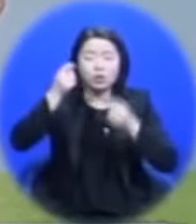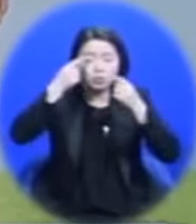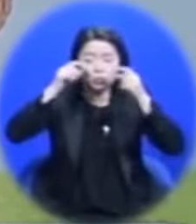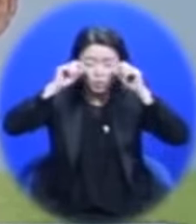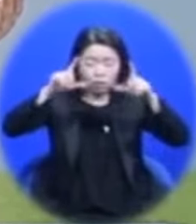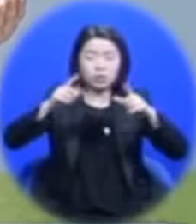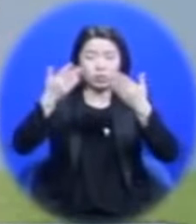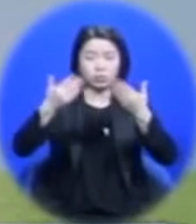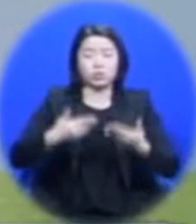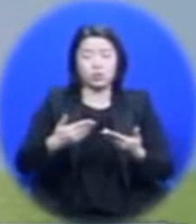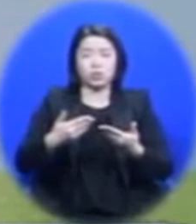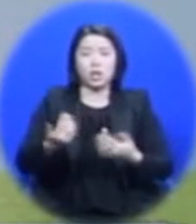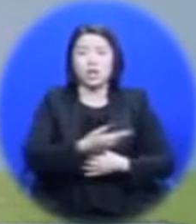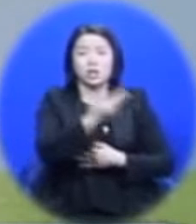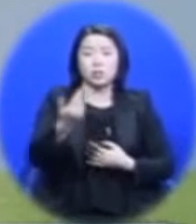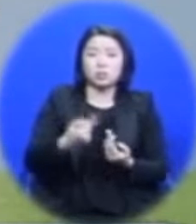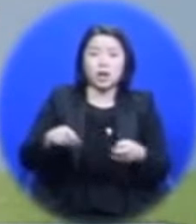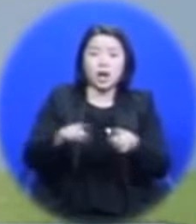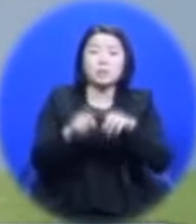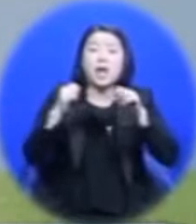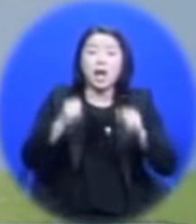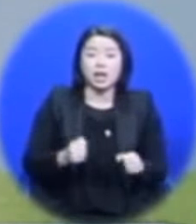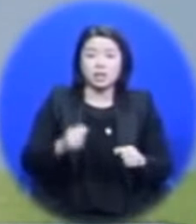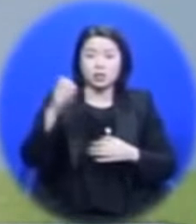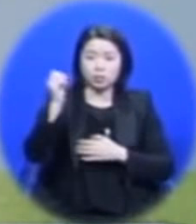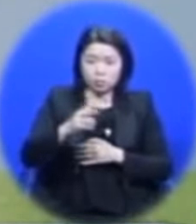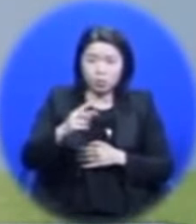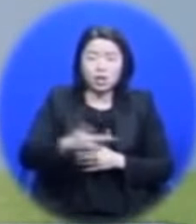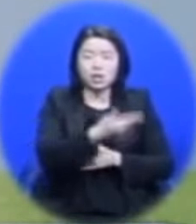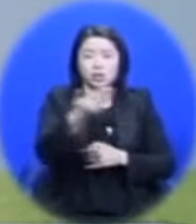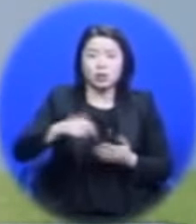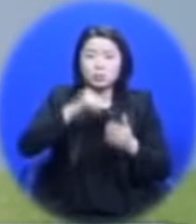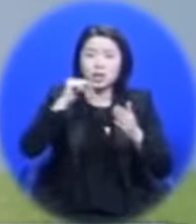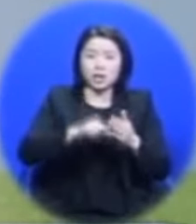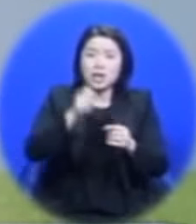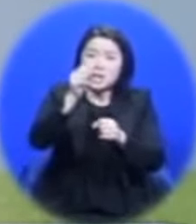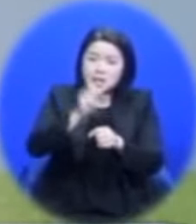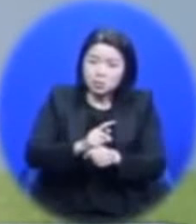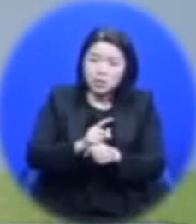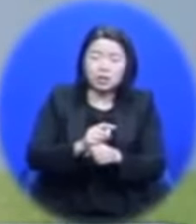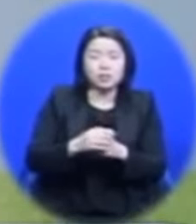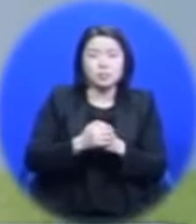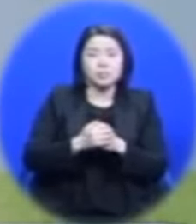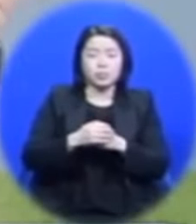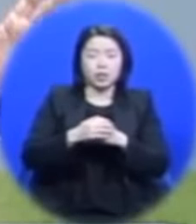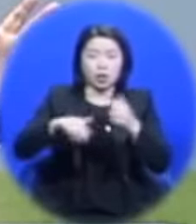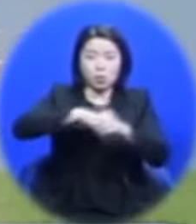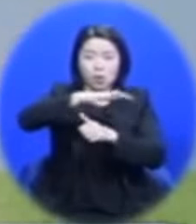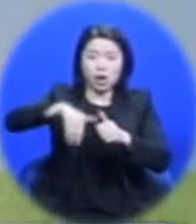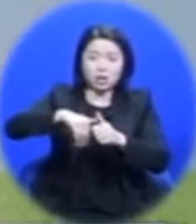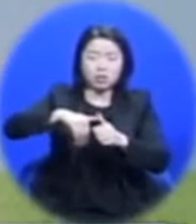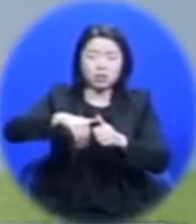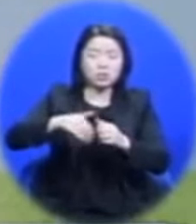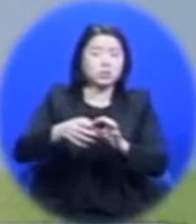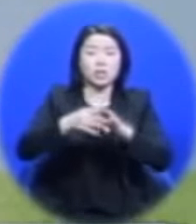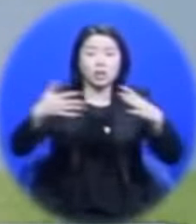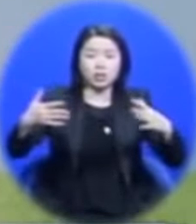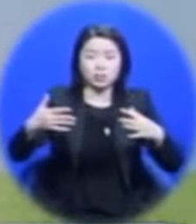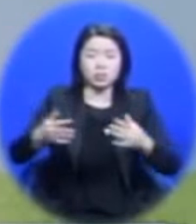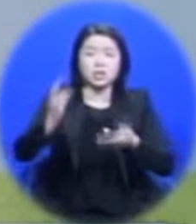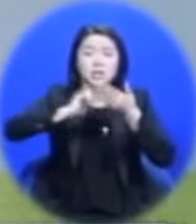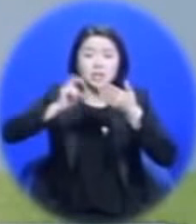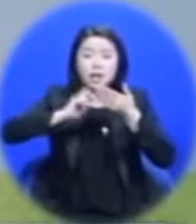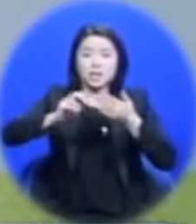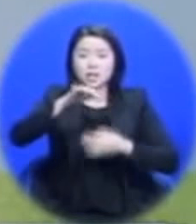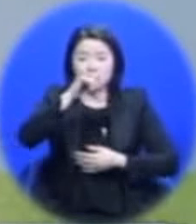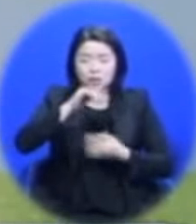열어주셔서 여러분과 함께 계신 것과 그리고 여러분 안에 이미 환경 여건과 상관이 없는 찬양이